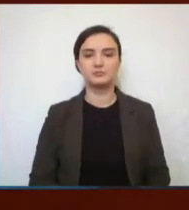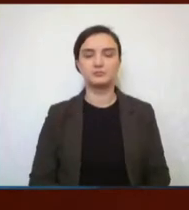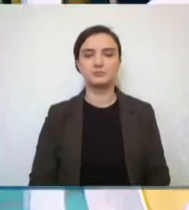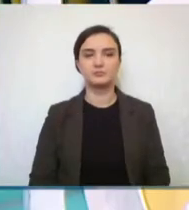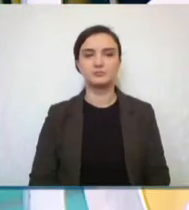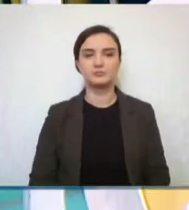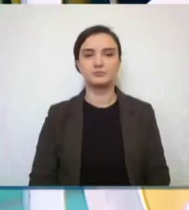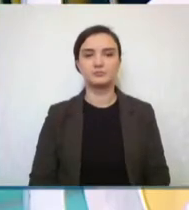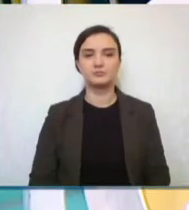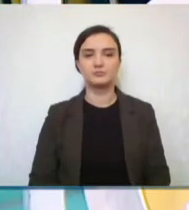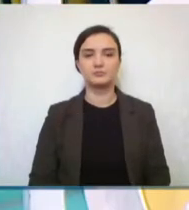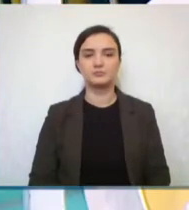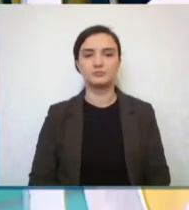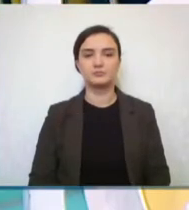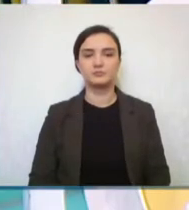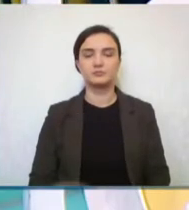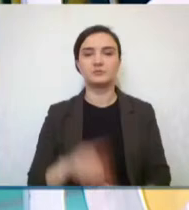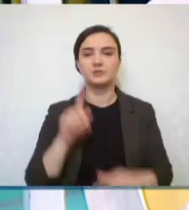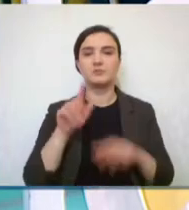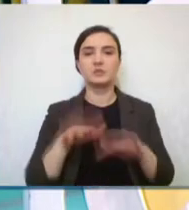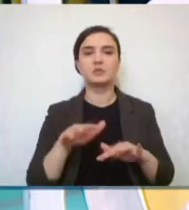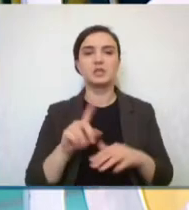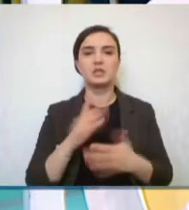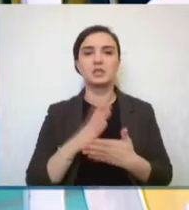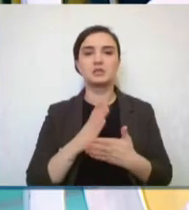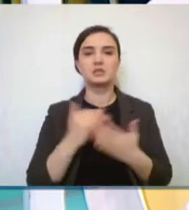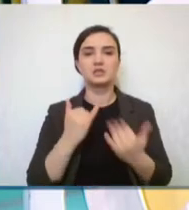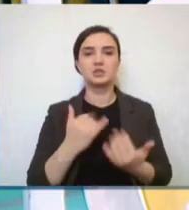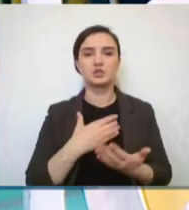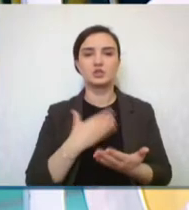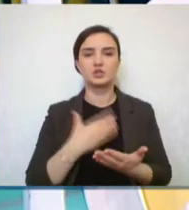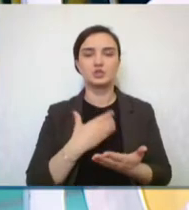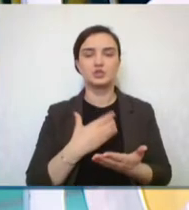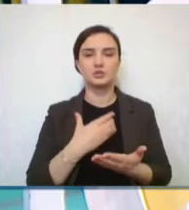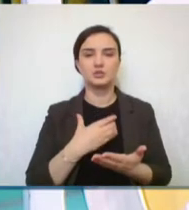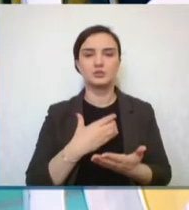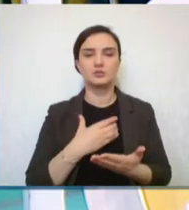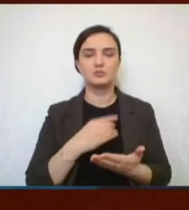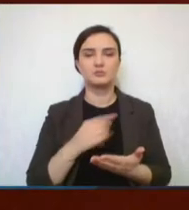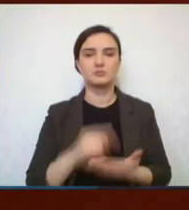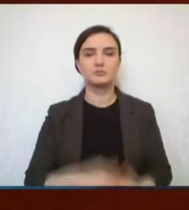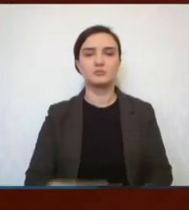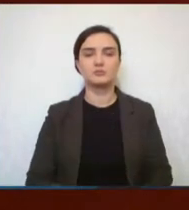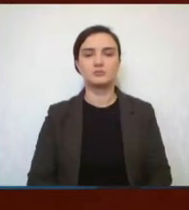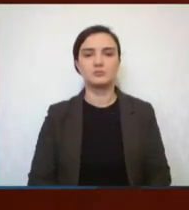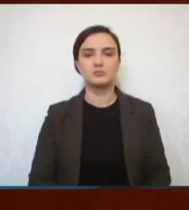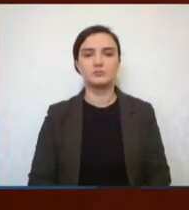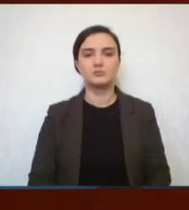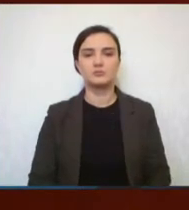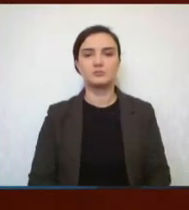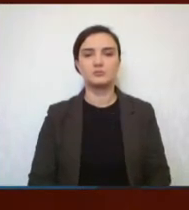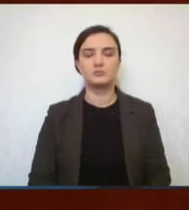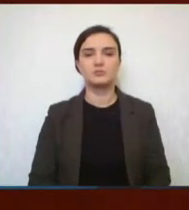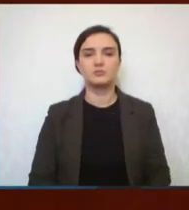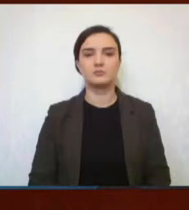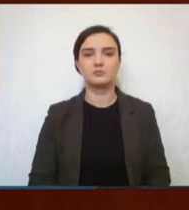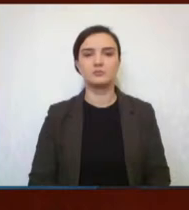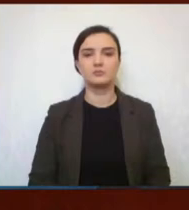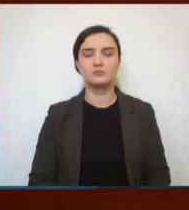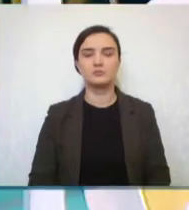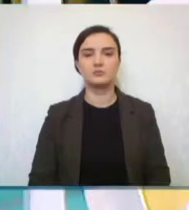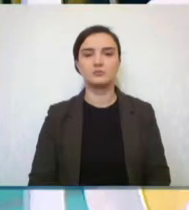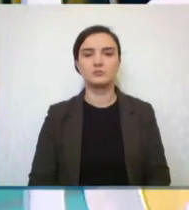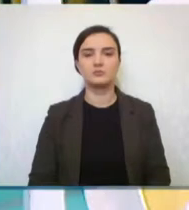რა არის დღეს შიშის ასე ვთქვათ წახნაგები, როდესაც ლაპარაკობთ პანდემიის პირობებში. ბატონო, ზოგადად შიში